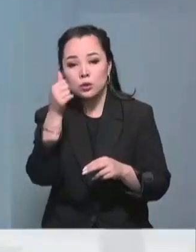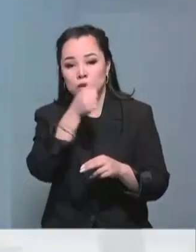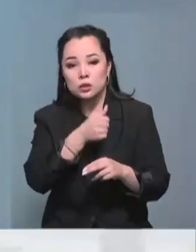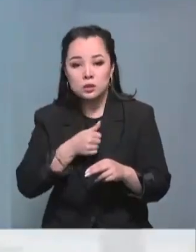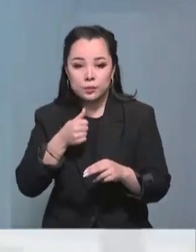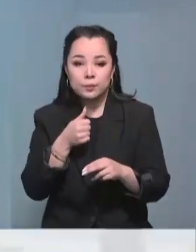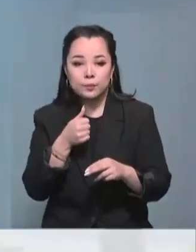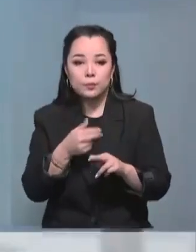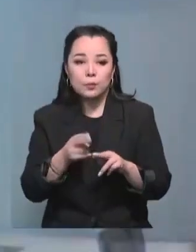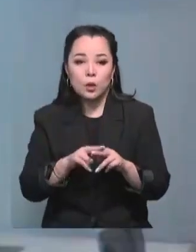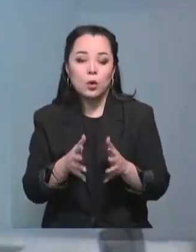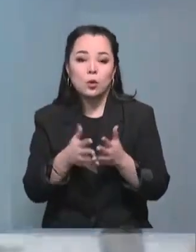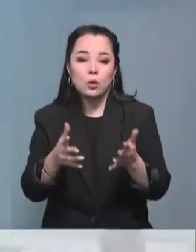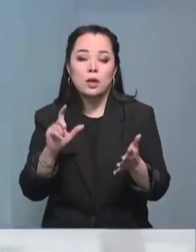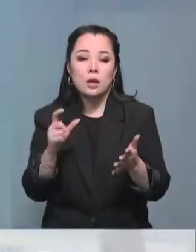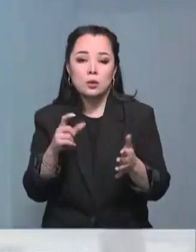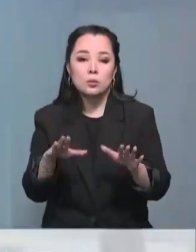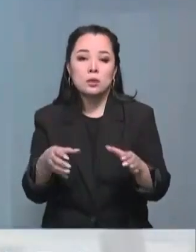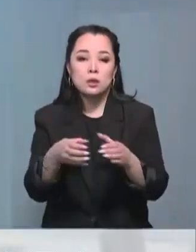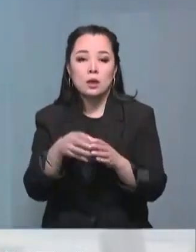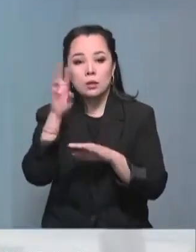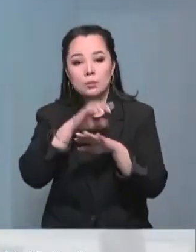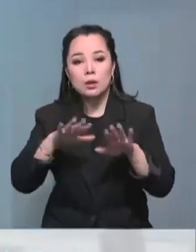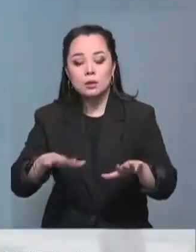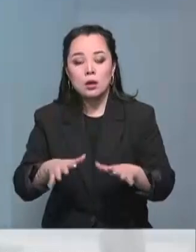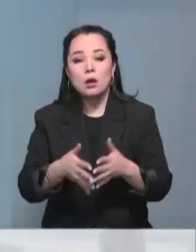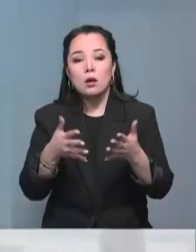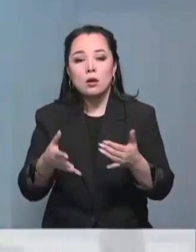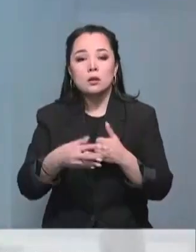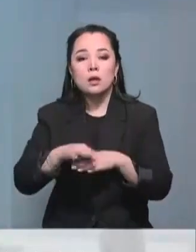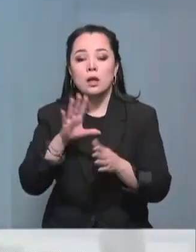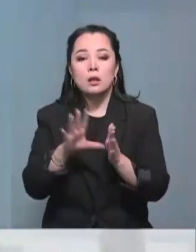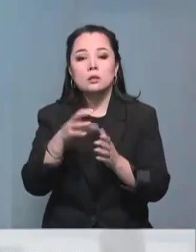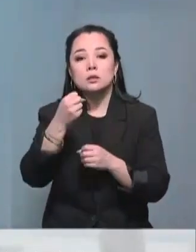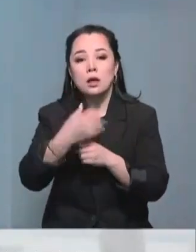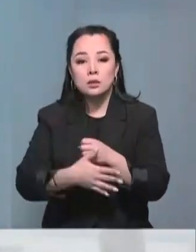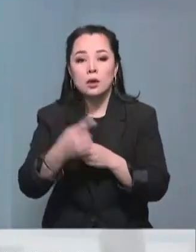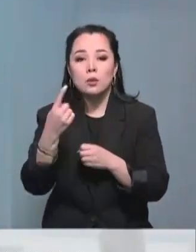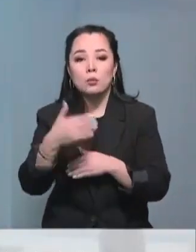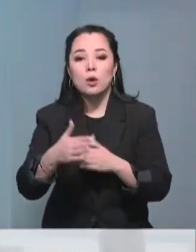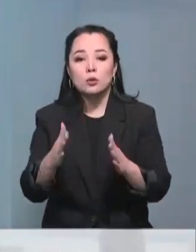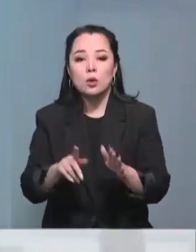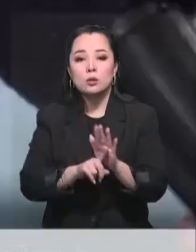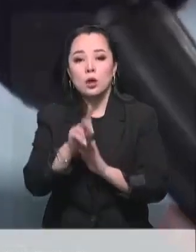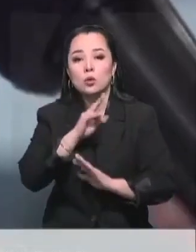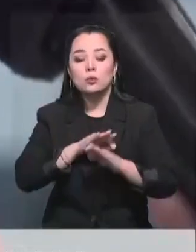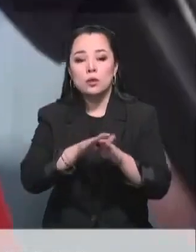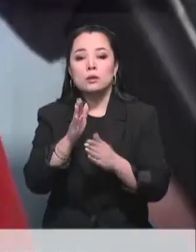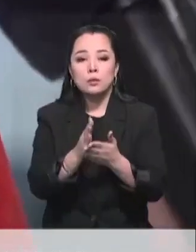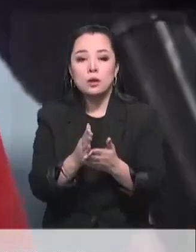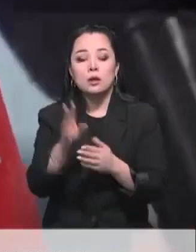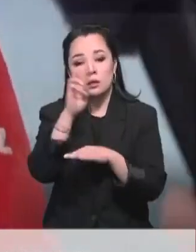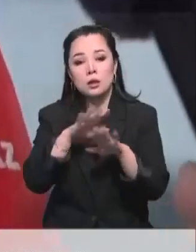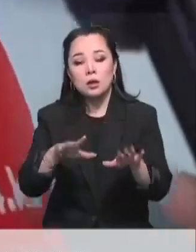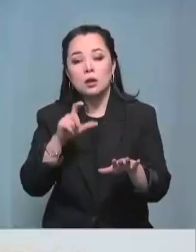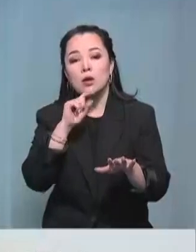жылы осы үлкен Екібастұз мемлекеттік аумақтық электростанциясының бірінші блогы іске қосылды. Ол